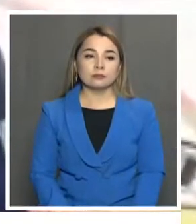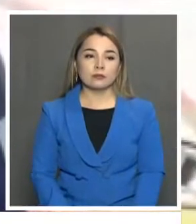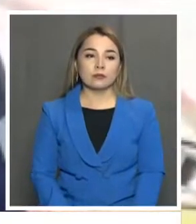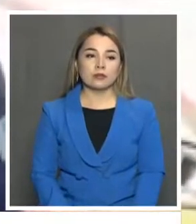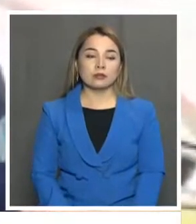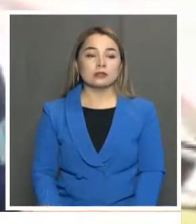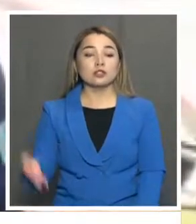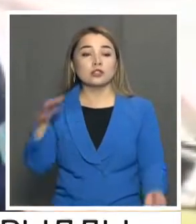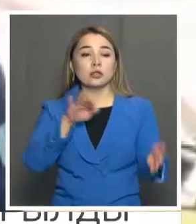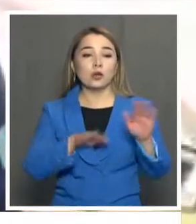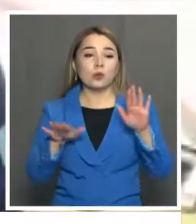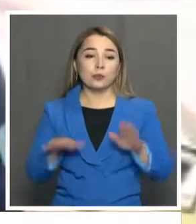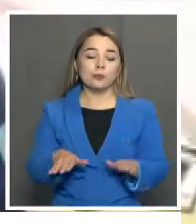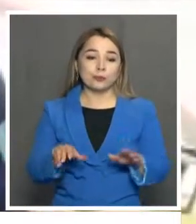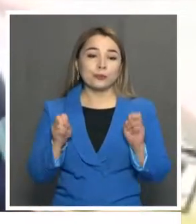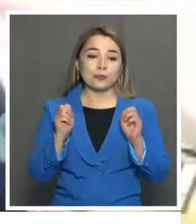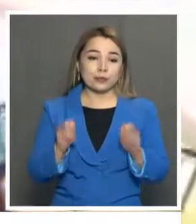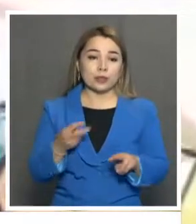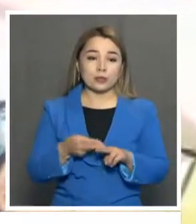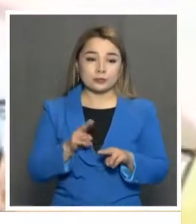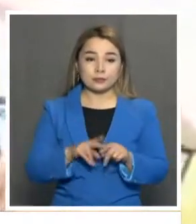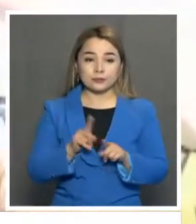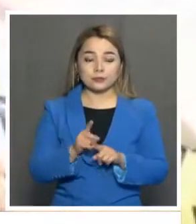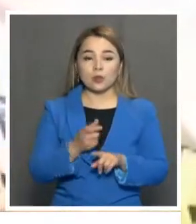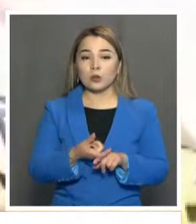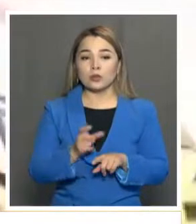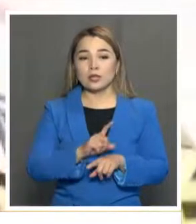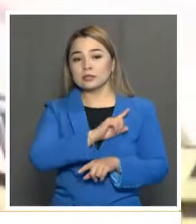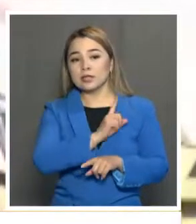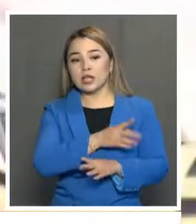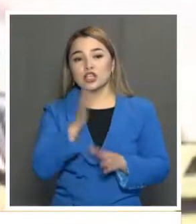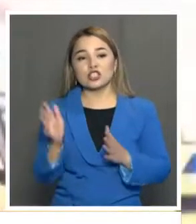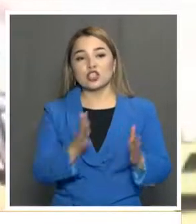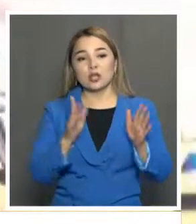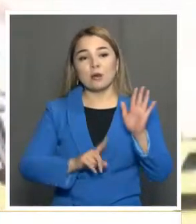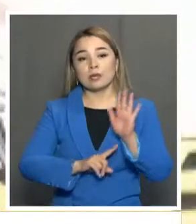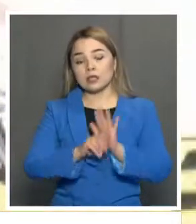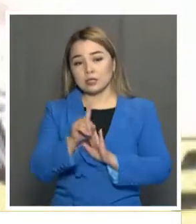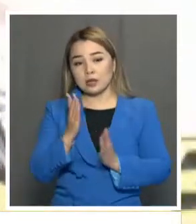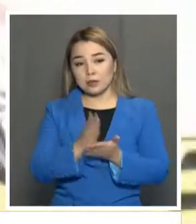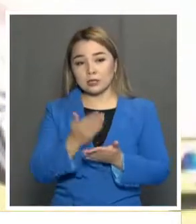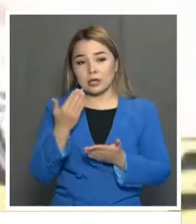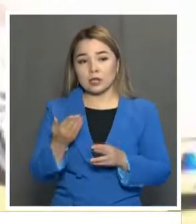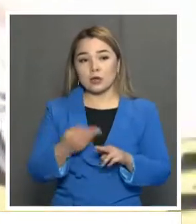Таудың шатқалдарының өте тік болуы, екіншіден өте қатты желдің басталып жатуы, сонымен қатар